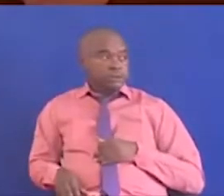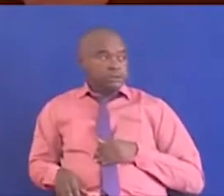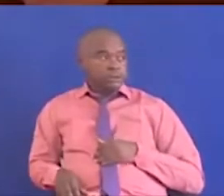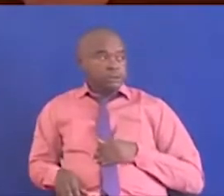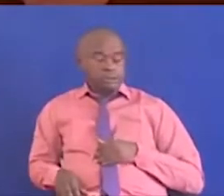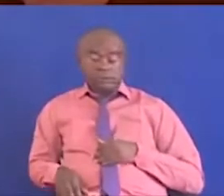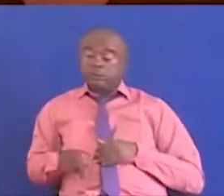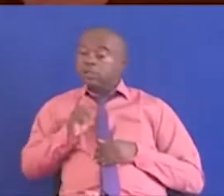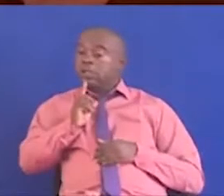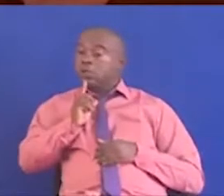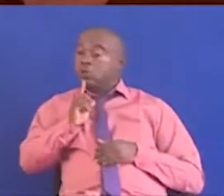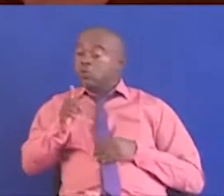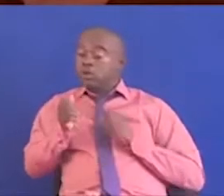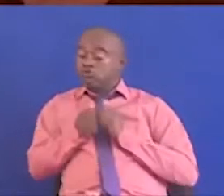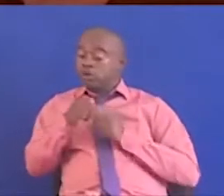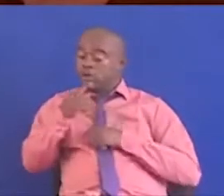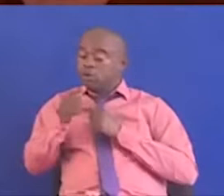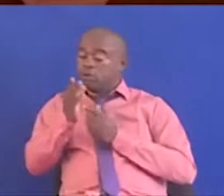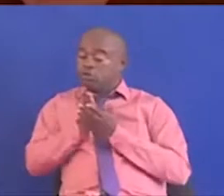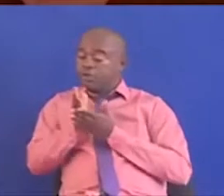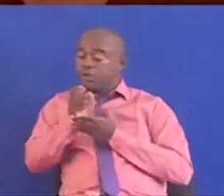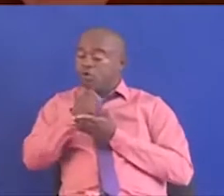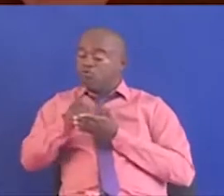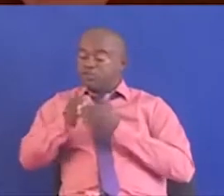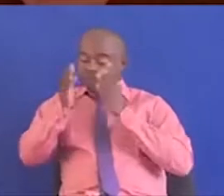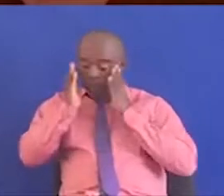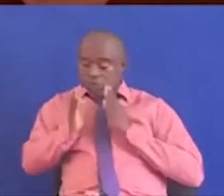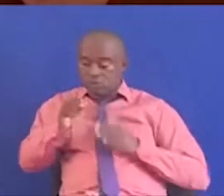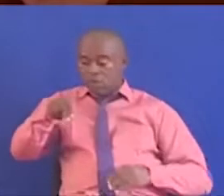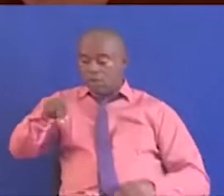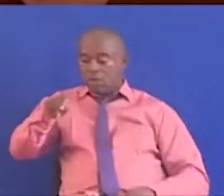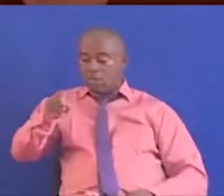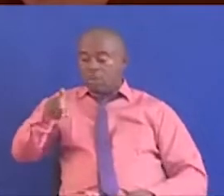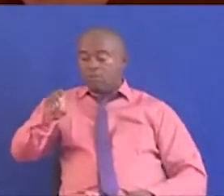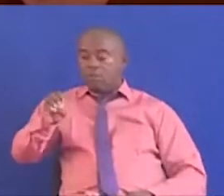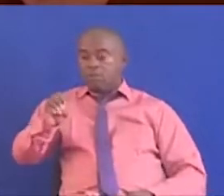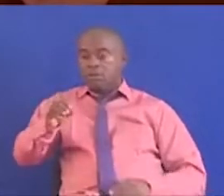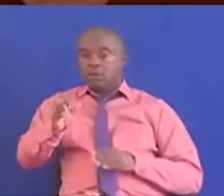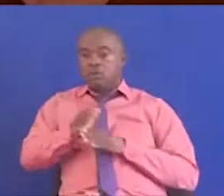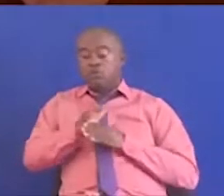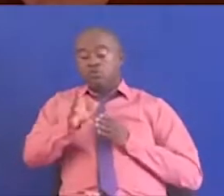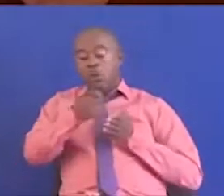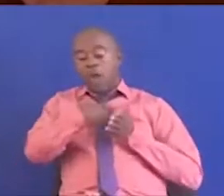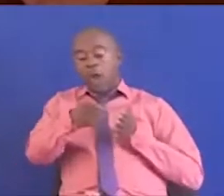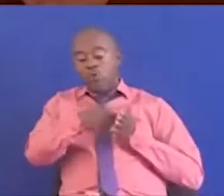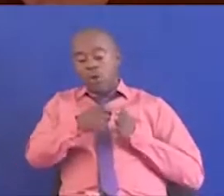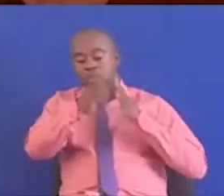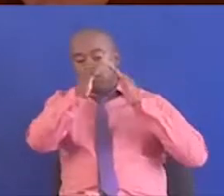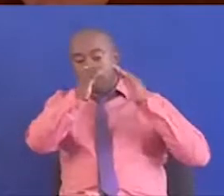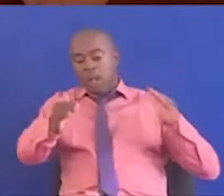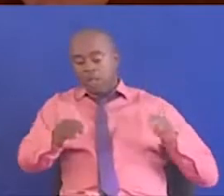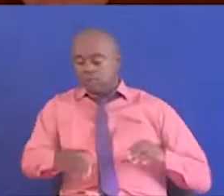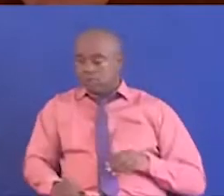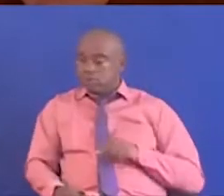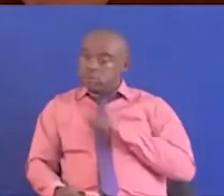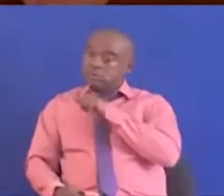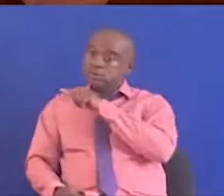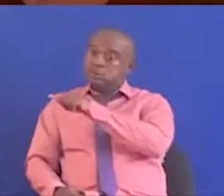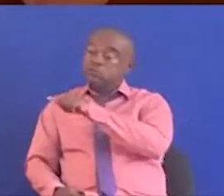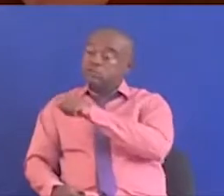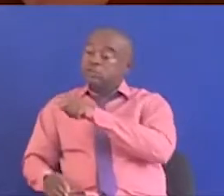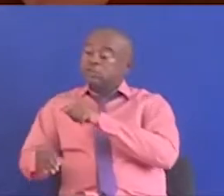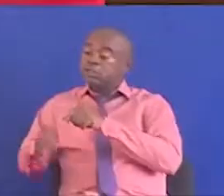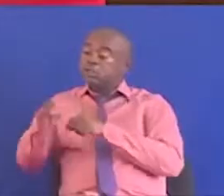ambalo linaendelea chini ya ofisi ya Mheshimiwa Nape la anwani ya makazi kule Ngorongoro, hakuna zoezi